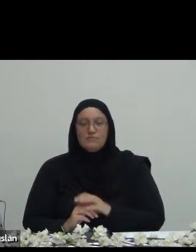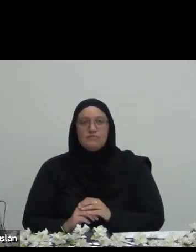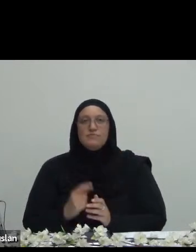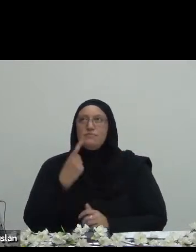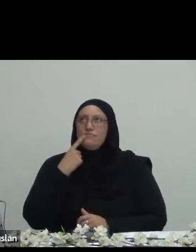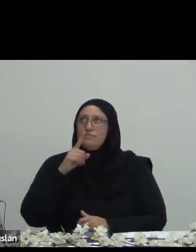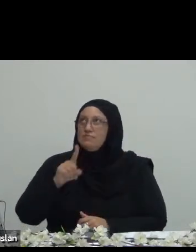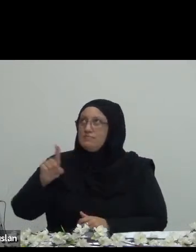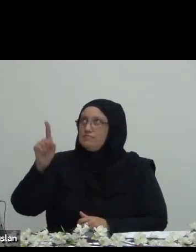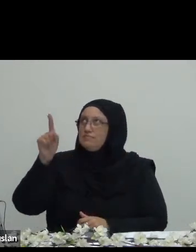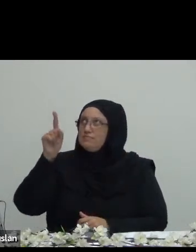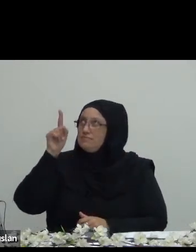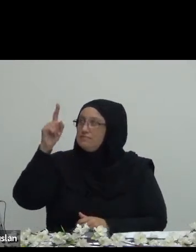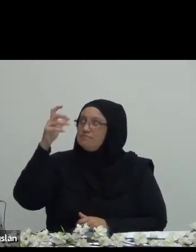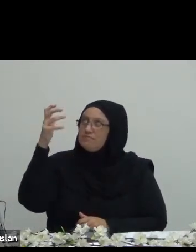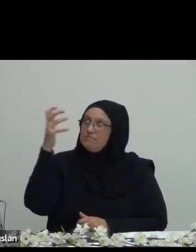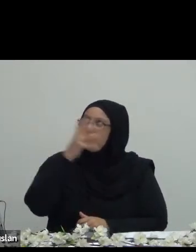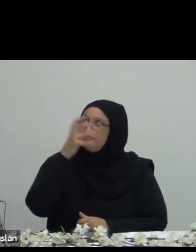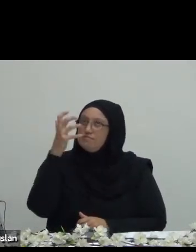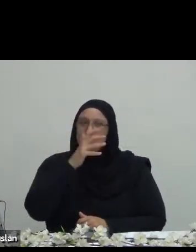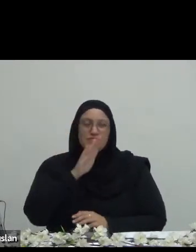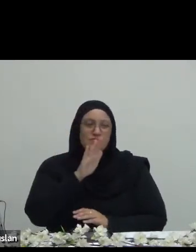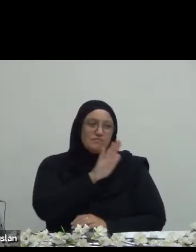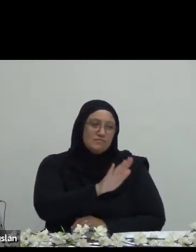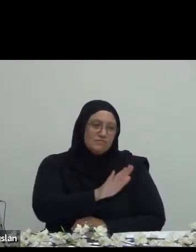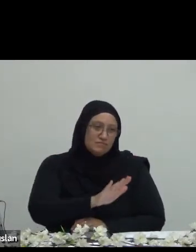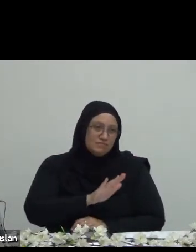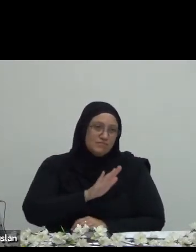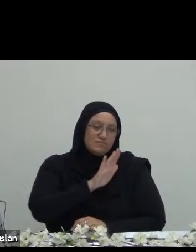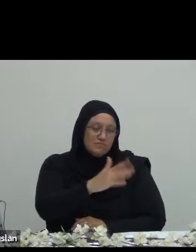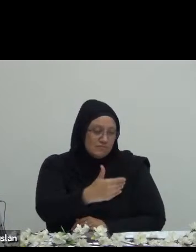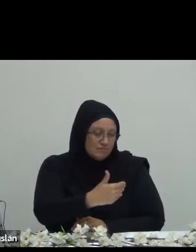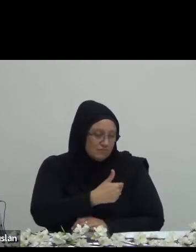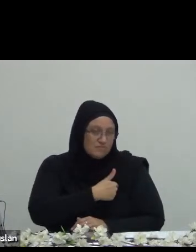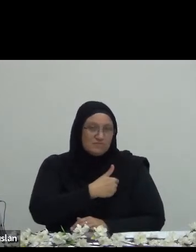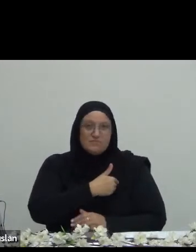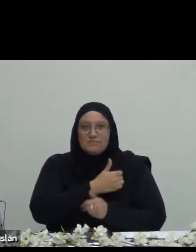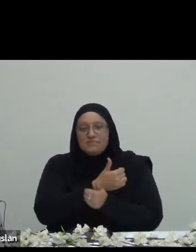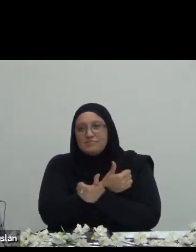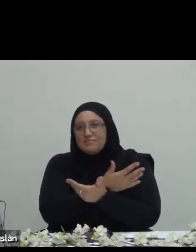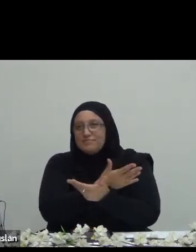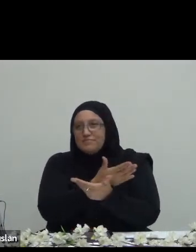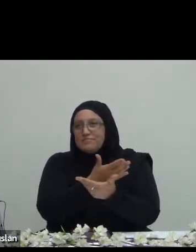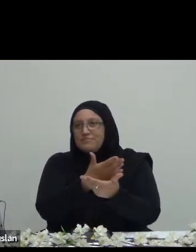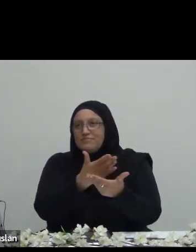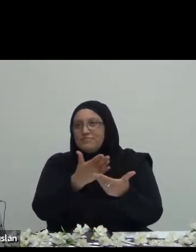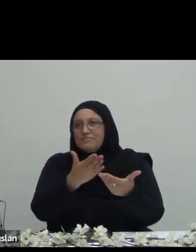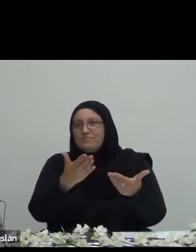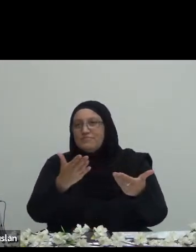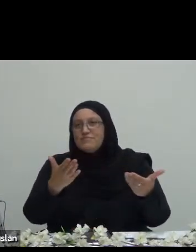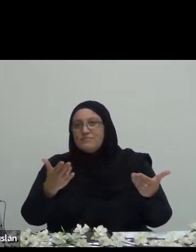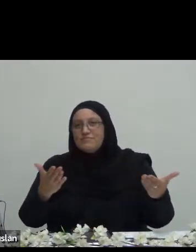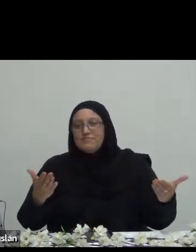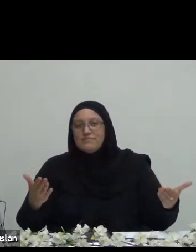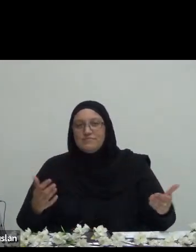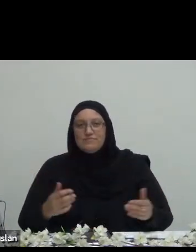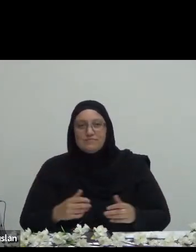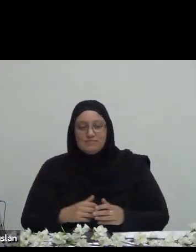بسم الله الرحمن الرحيم.